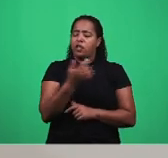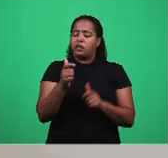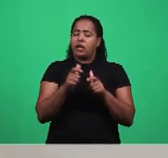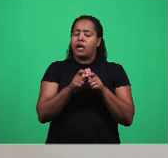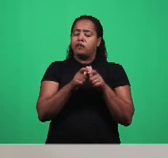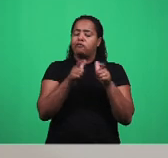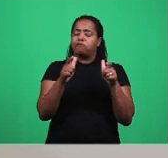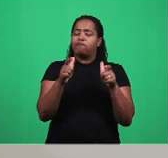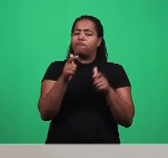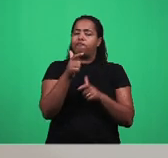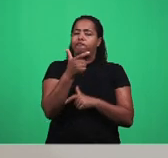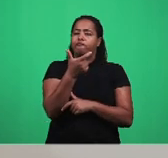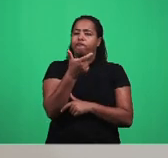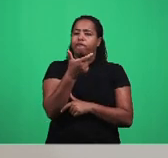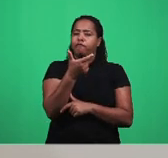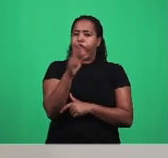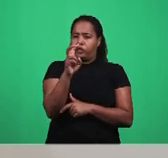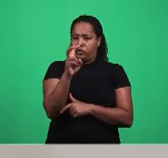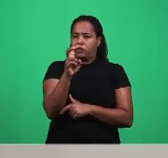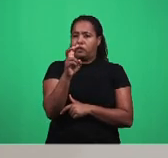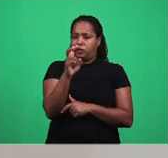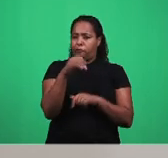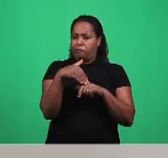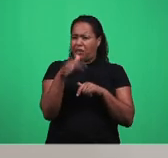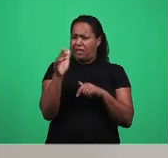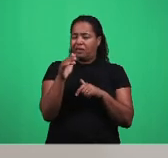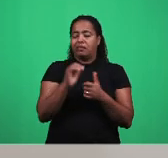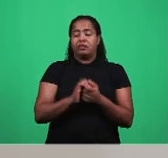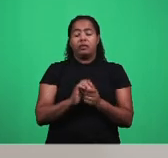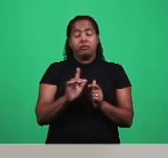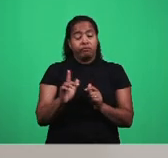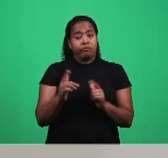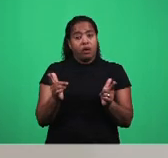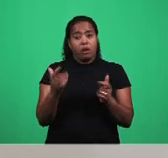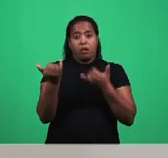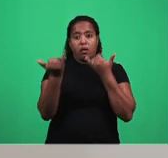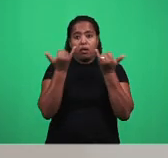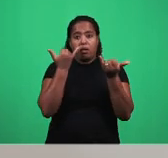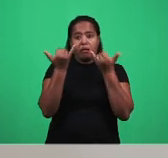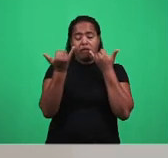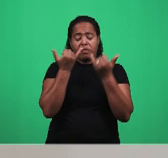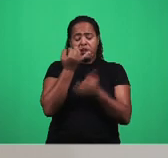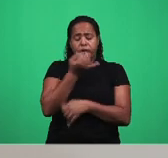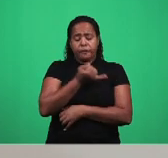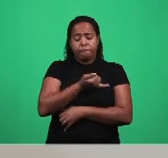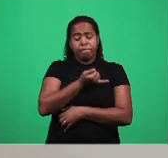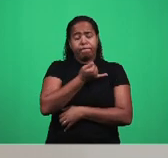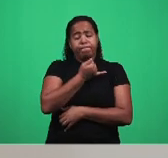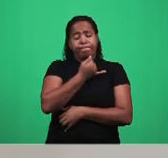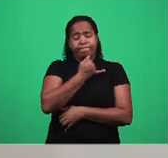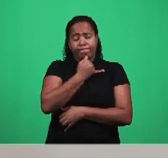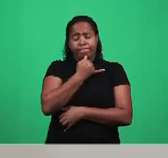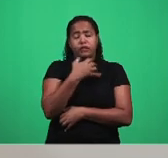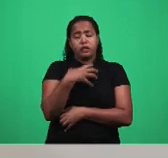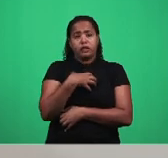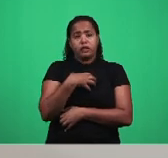Ça dépasse les 25 déjà. Cela est une information triste, mais c'est la réalité.